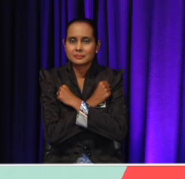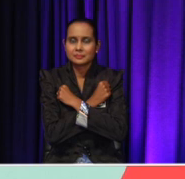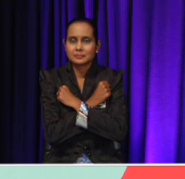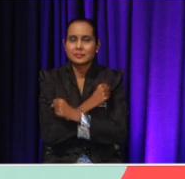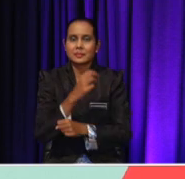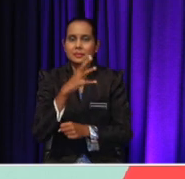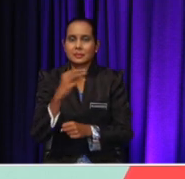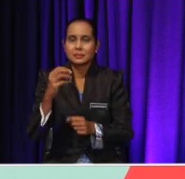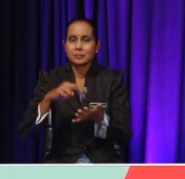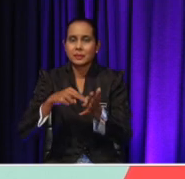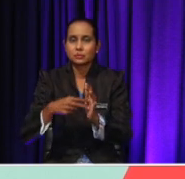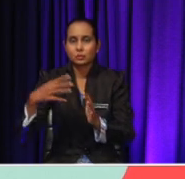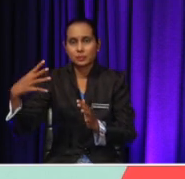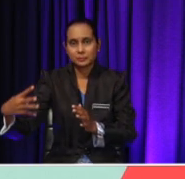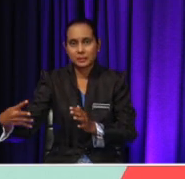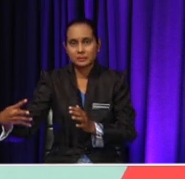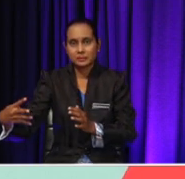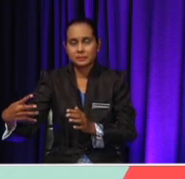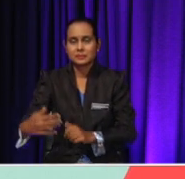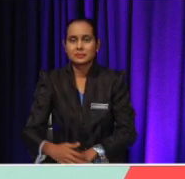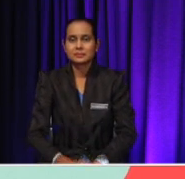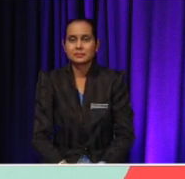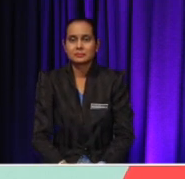dan maksud pada rangka ke-4